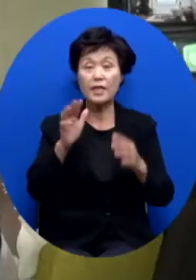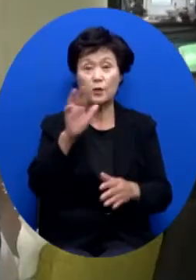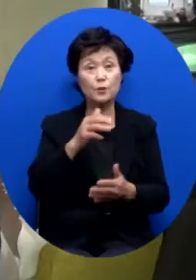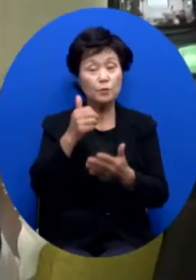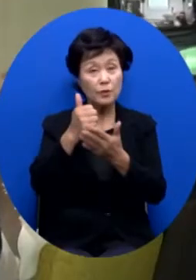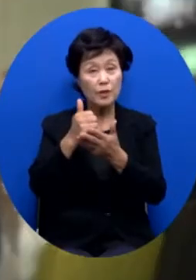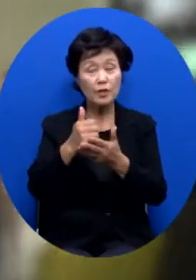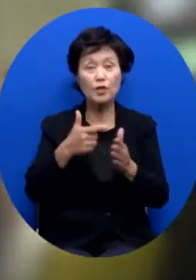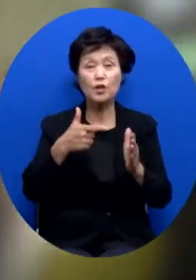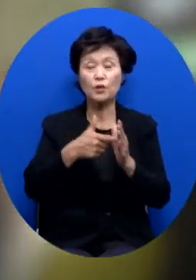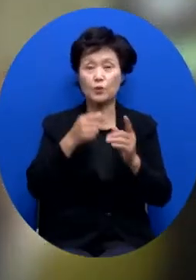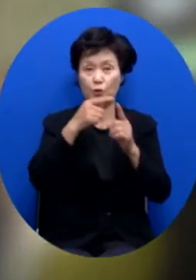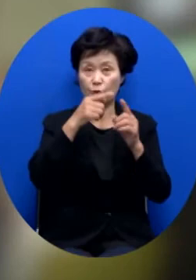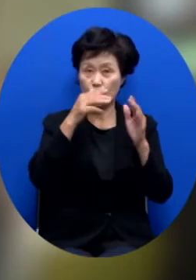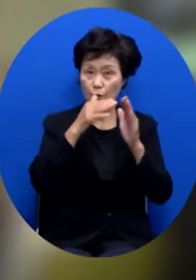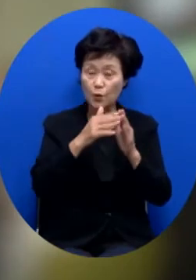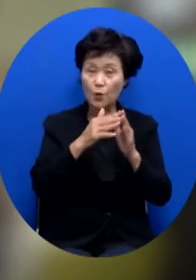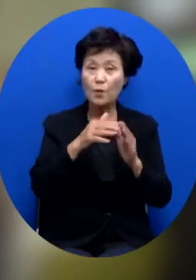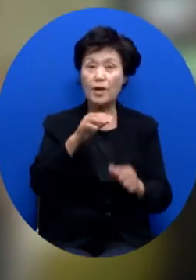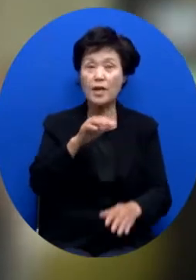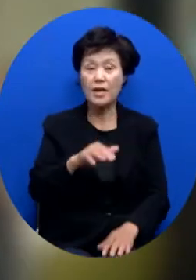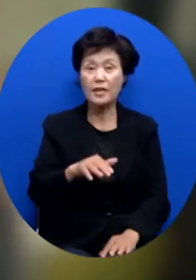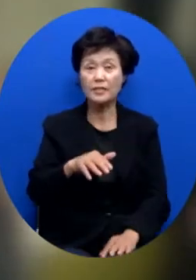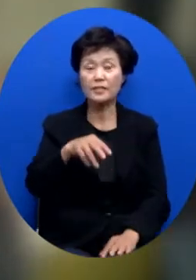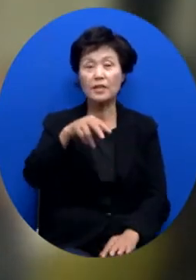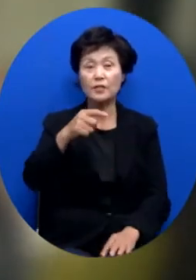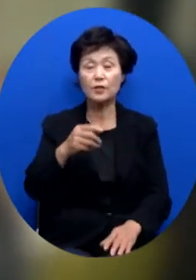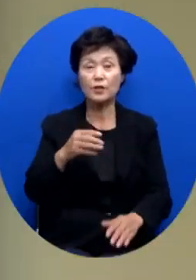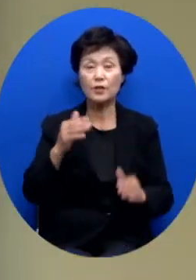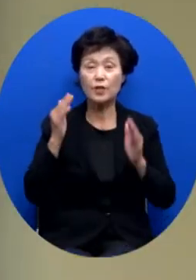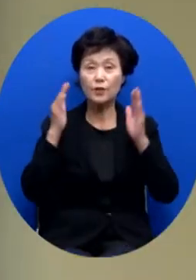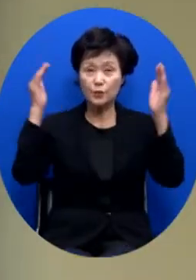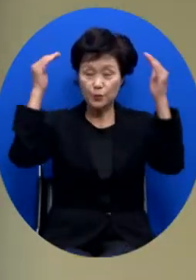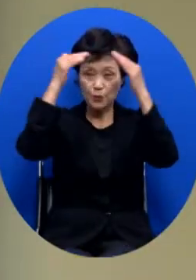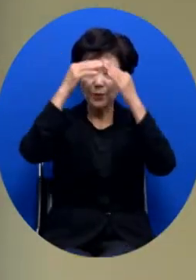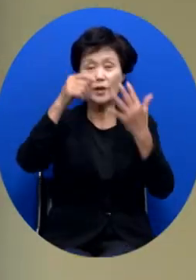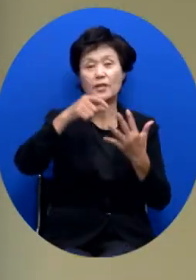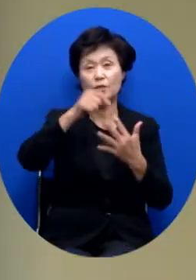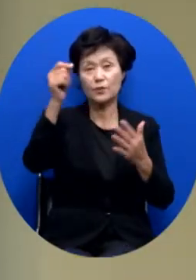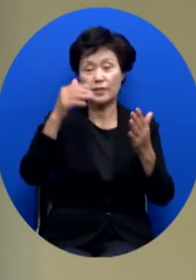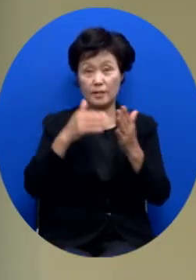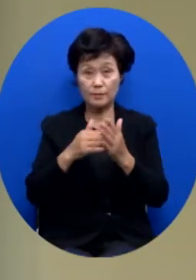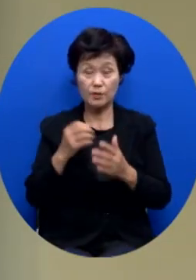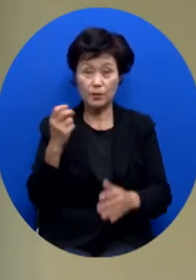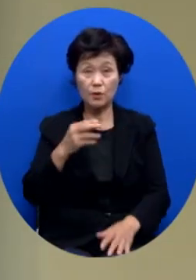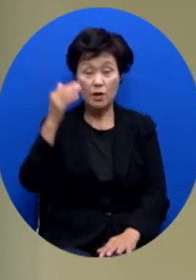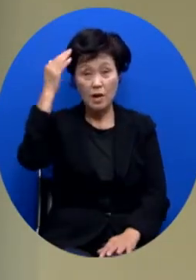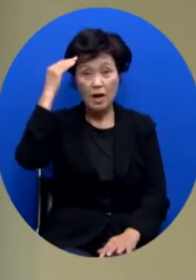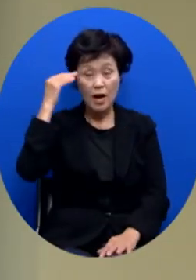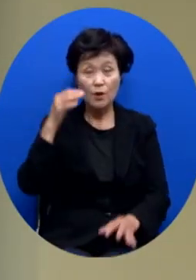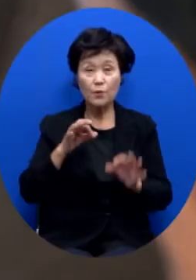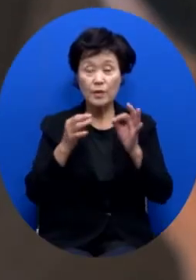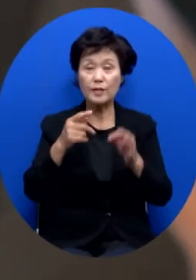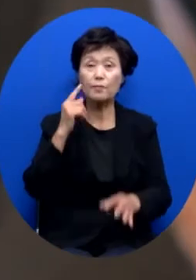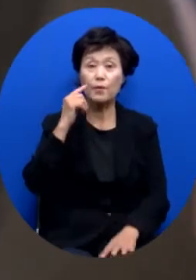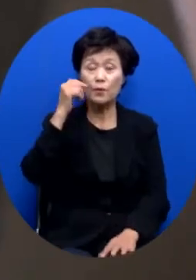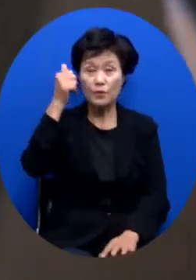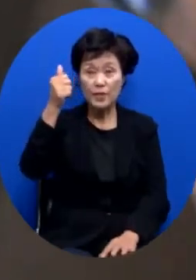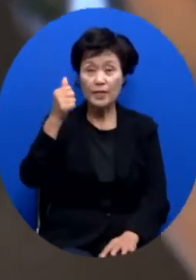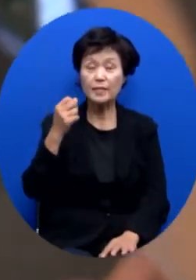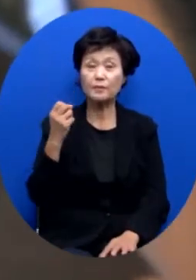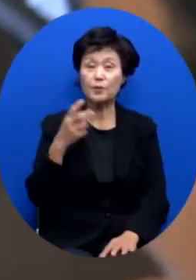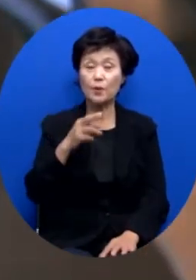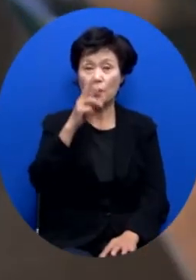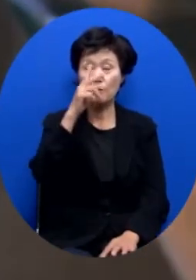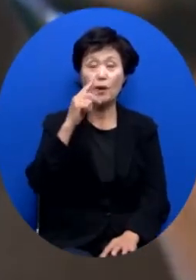루터교 에 하인이 베드포드 슈트 롬 주교가 선출 됐습니다 또 한국의 김서형 목사 서울 동 인규 의